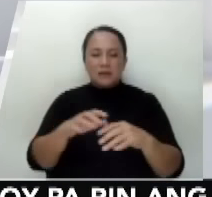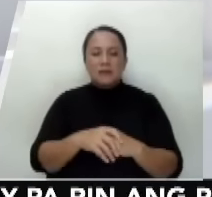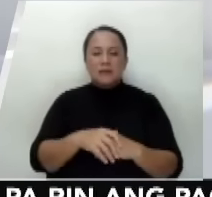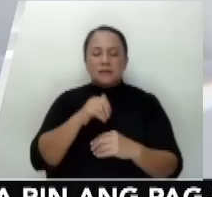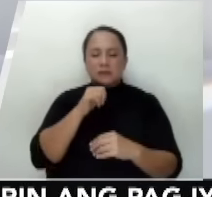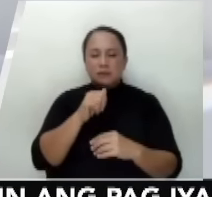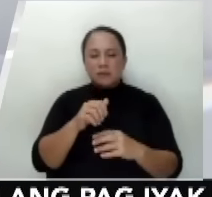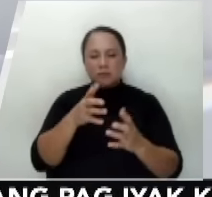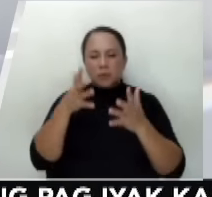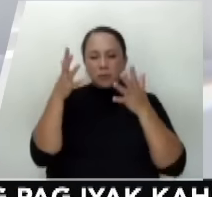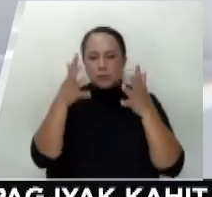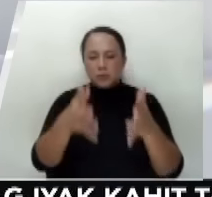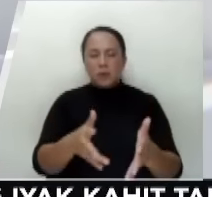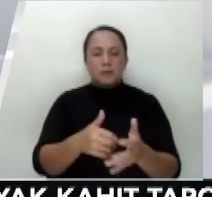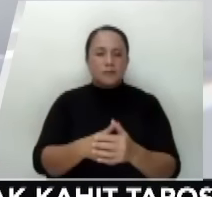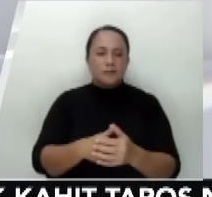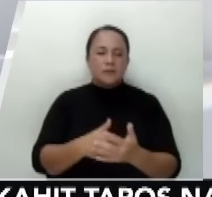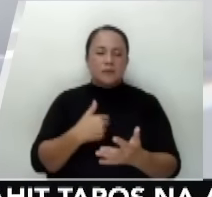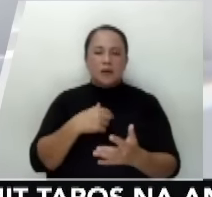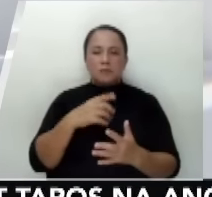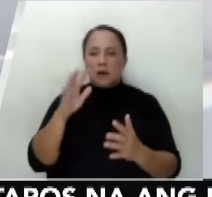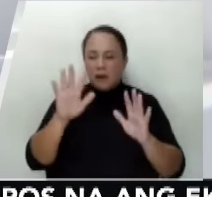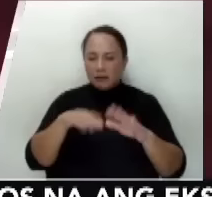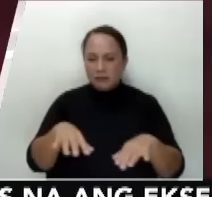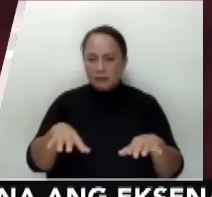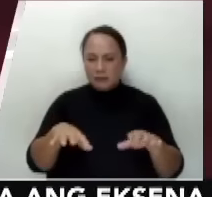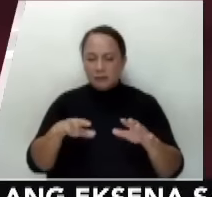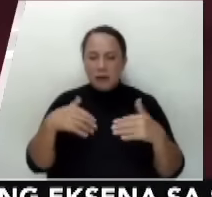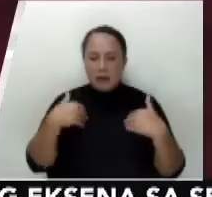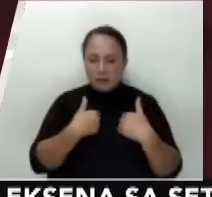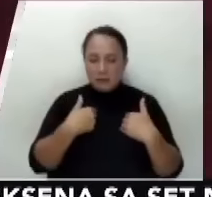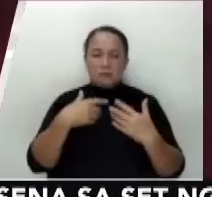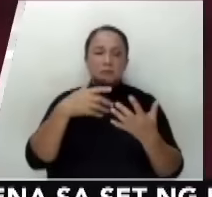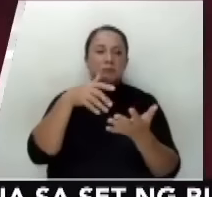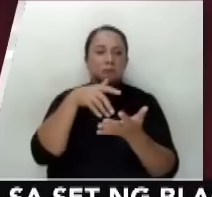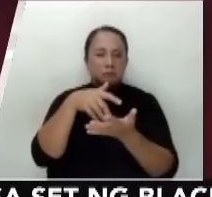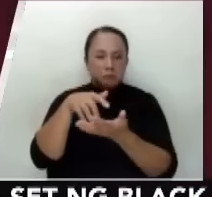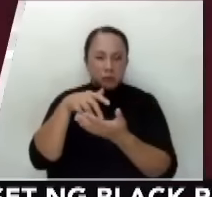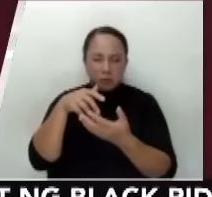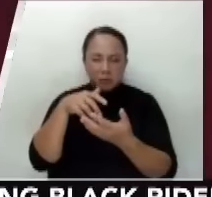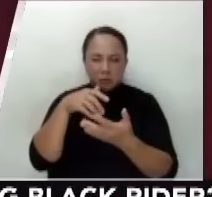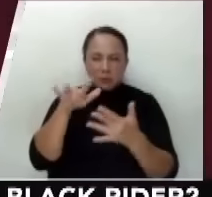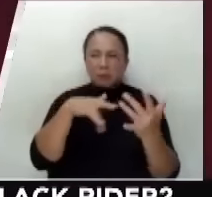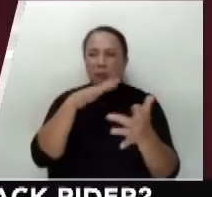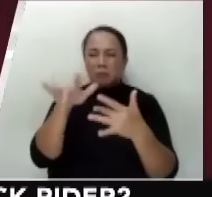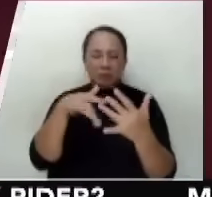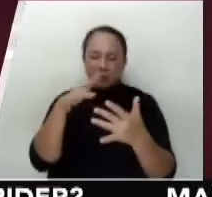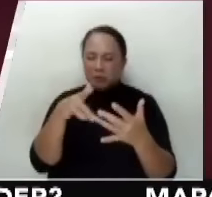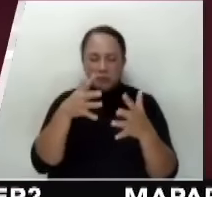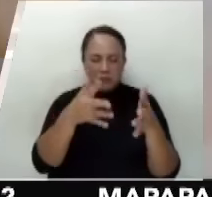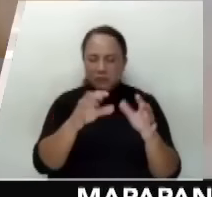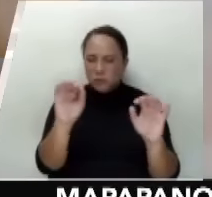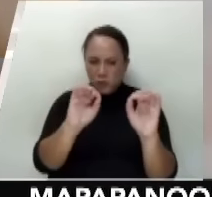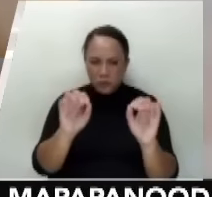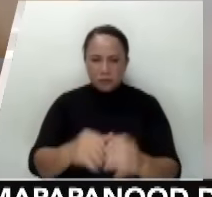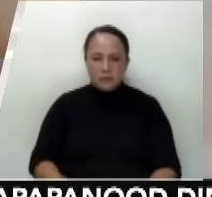mapapabayaan yung mga hayop na iyan nagagala, pag-alagala. Para sa GMA Integrated News, Sanima Defra,